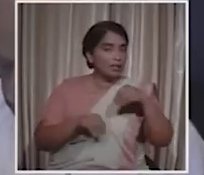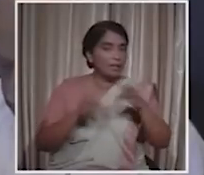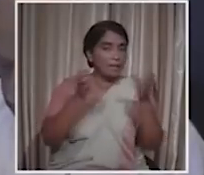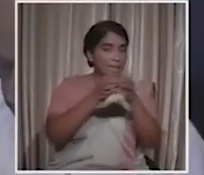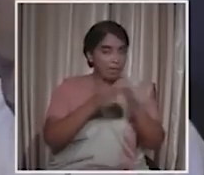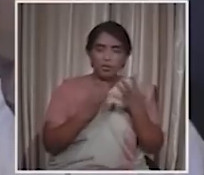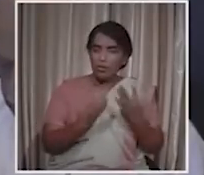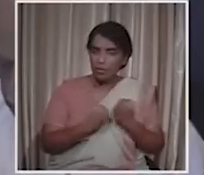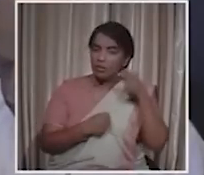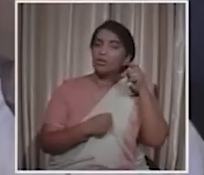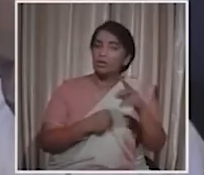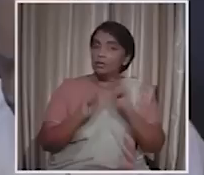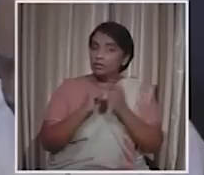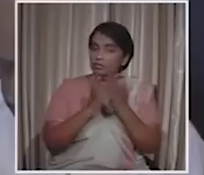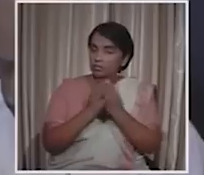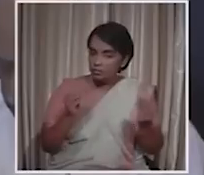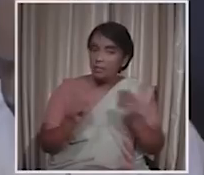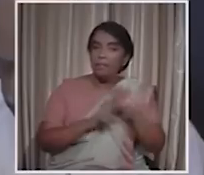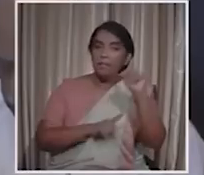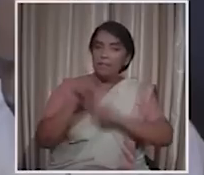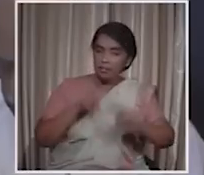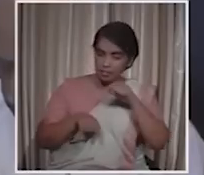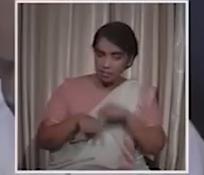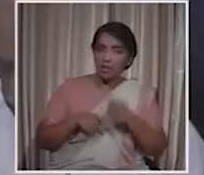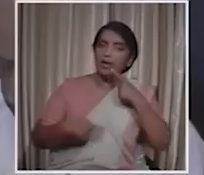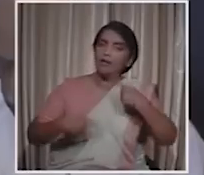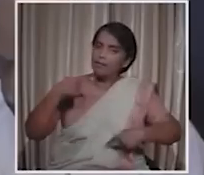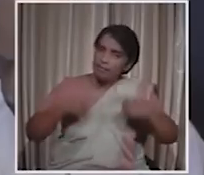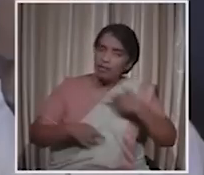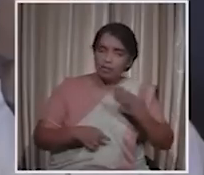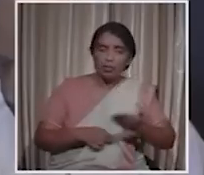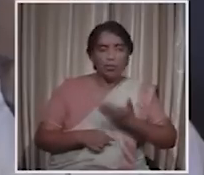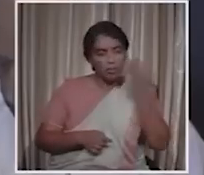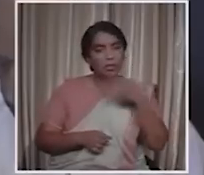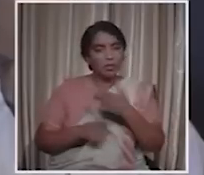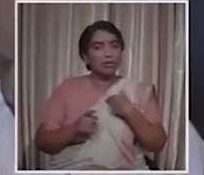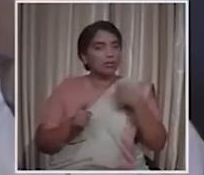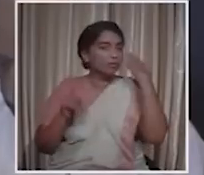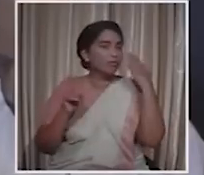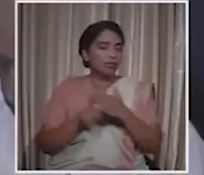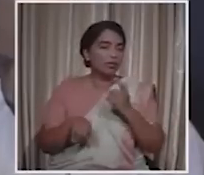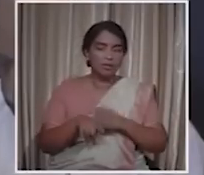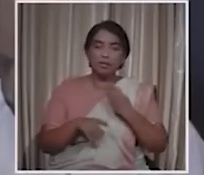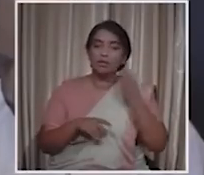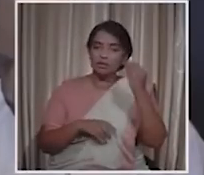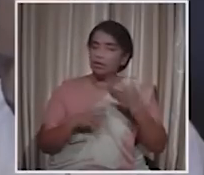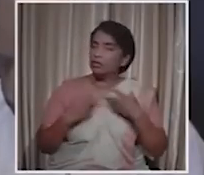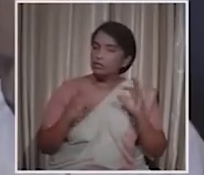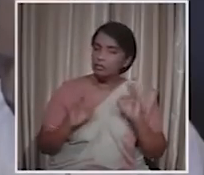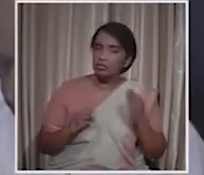අවශ්‍ය නම් ඔවුන්ගේ විසඳුම් පිළිබඳ පාර්ලිමේන්තුවේ විවාද කරන්න අපිට පුළුවන්. අප ඒ සඳහා ඉඩකඩ ලබා දීමට